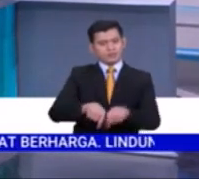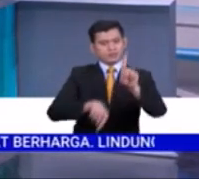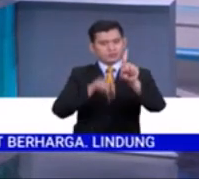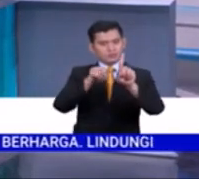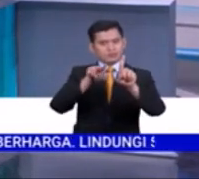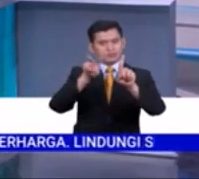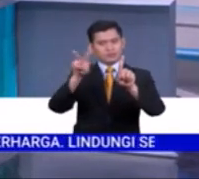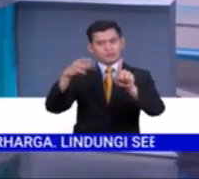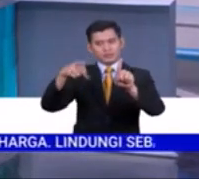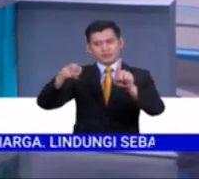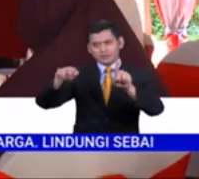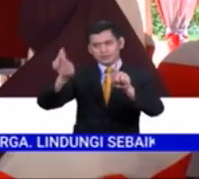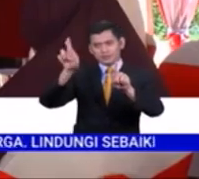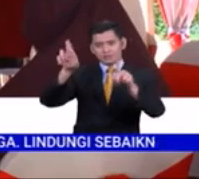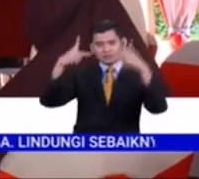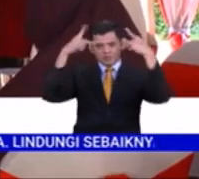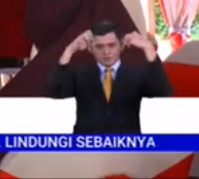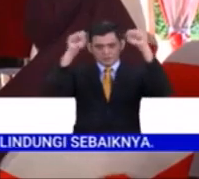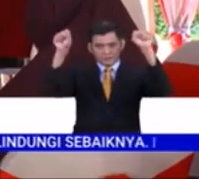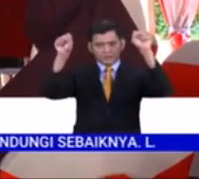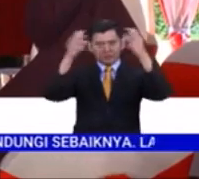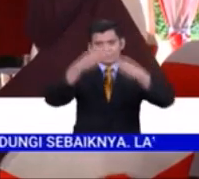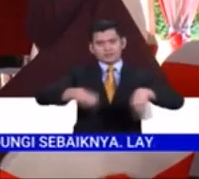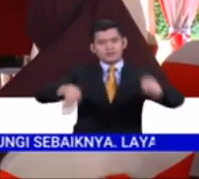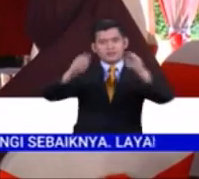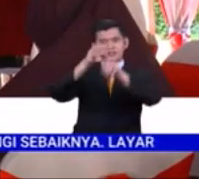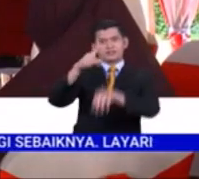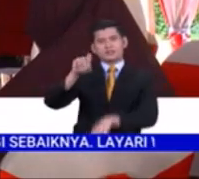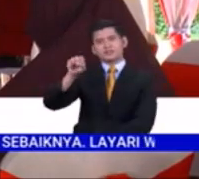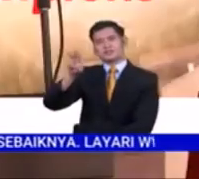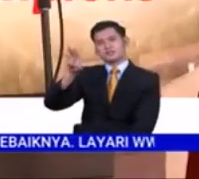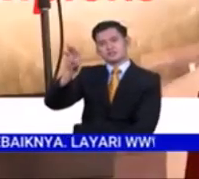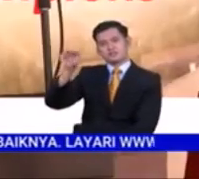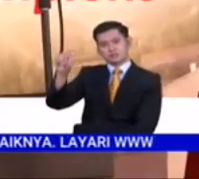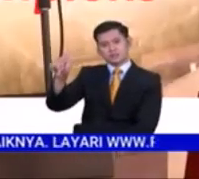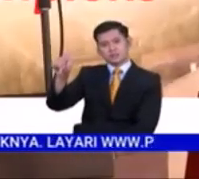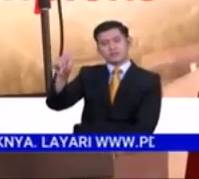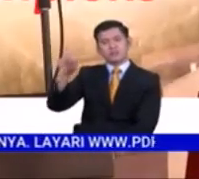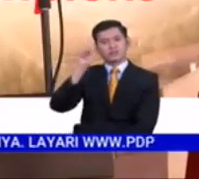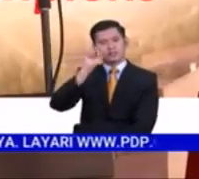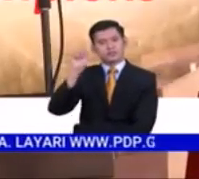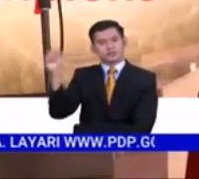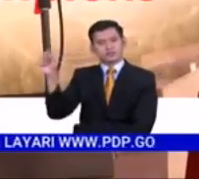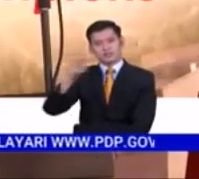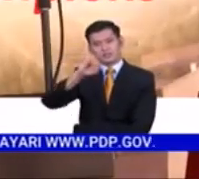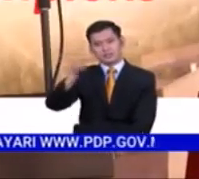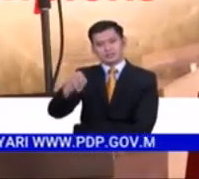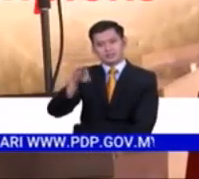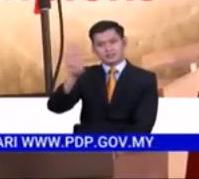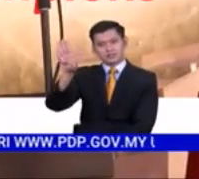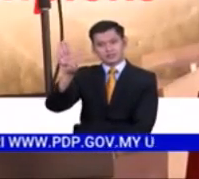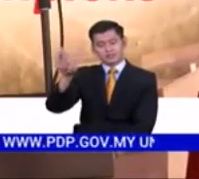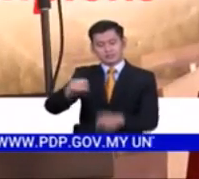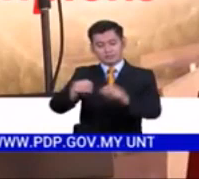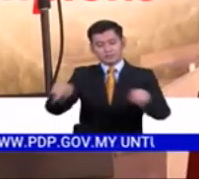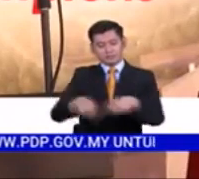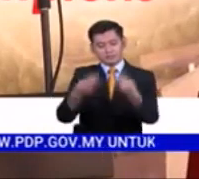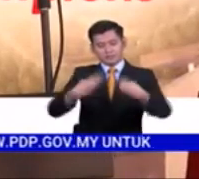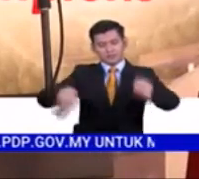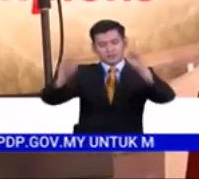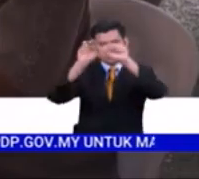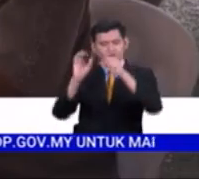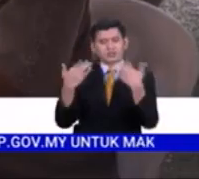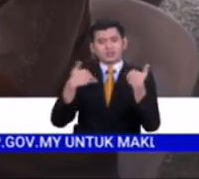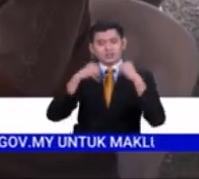hektar. Menurut pengurusi Masjid Bandar Tasik Kesuma, Profesor Dr. Muhammad Najib Abdul Kadir, ruang utama masjid mampu memuatkan